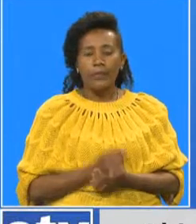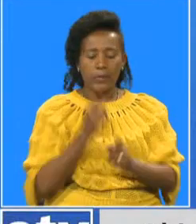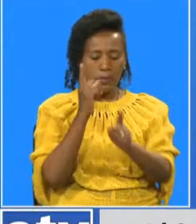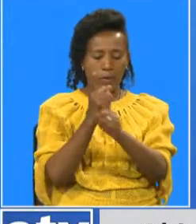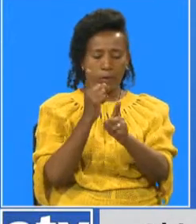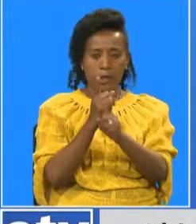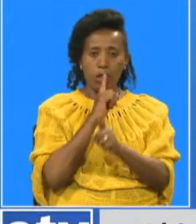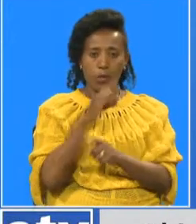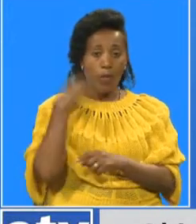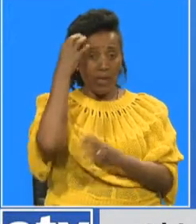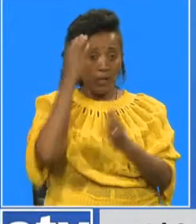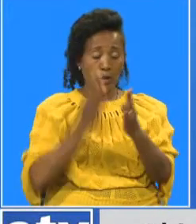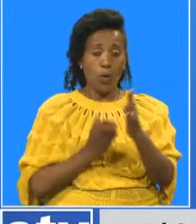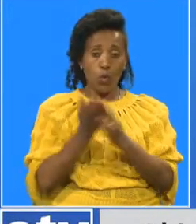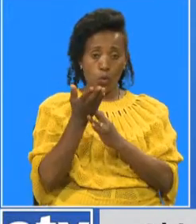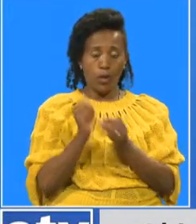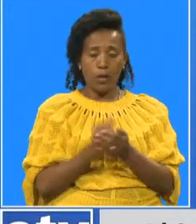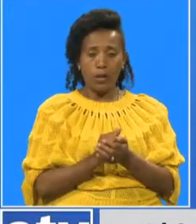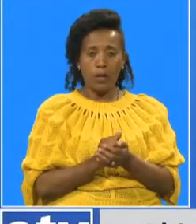ትክክል ነው በመንግስት በኩል